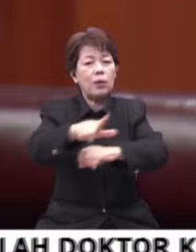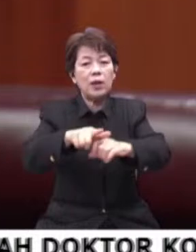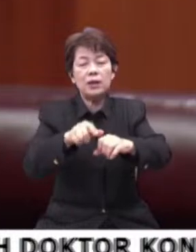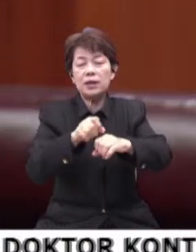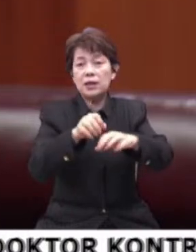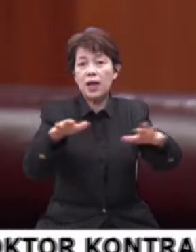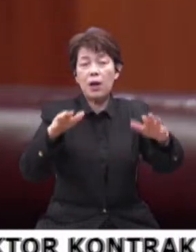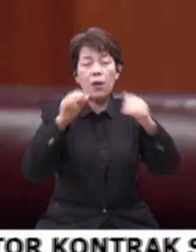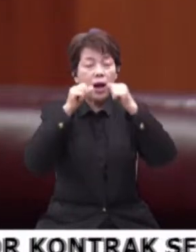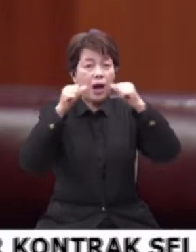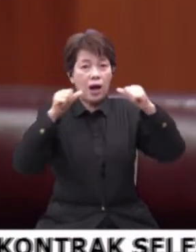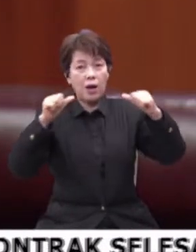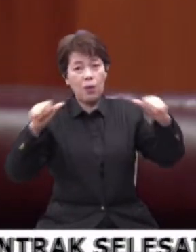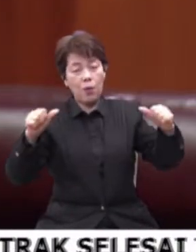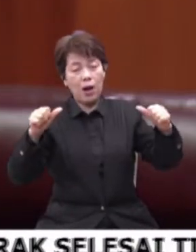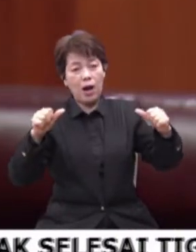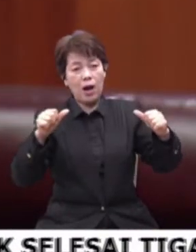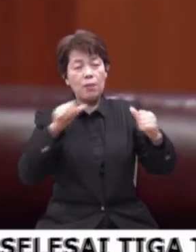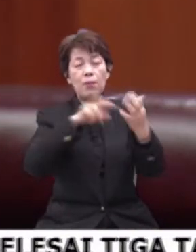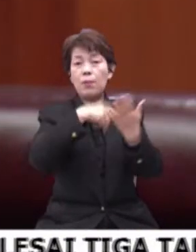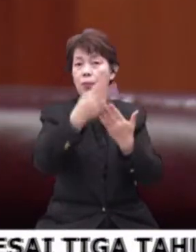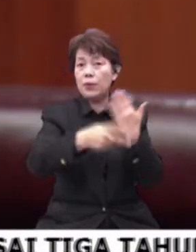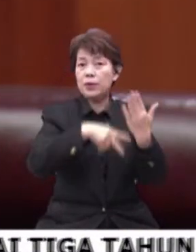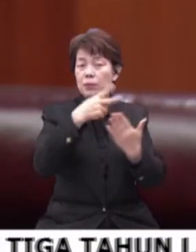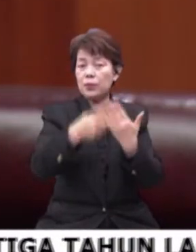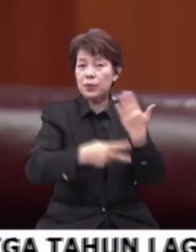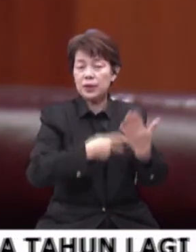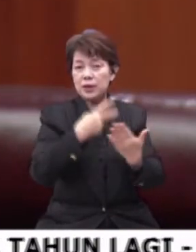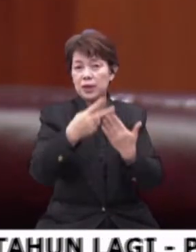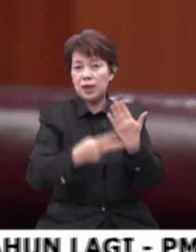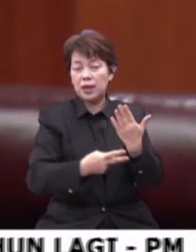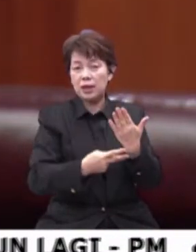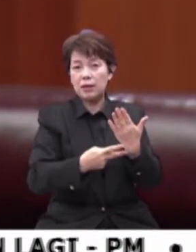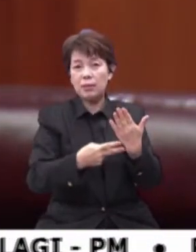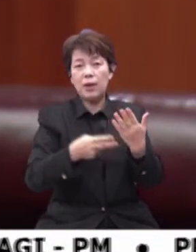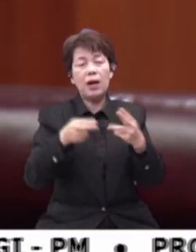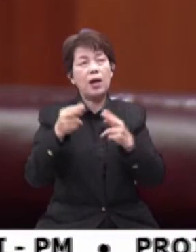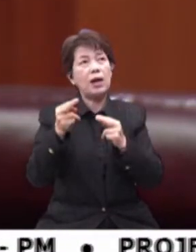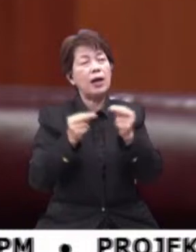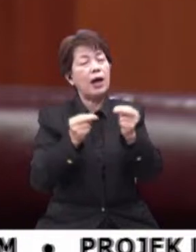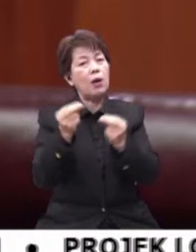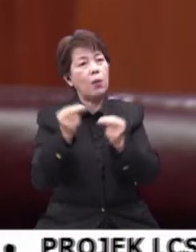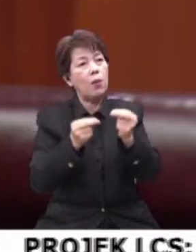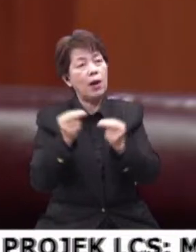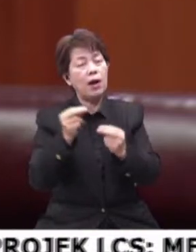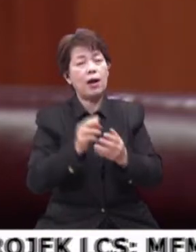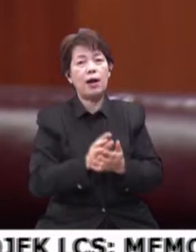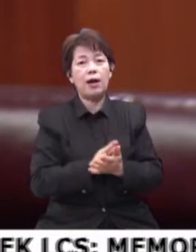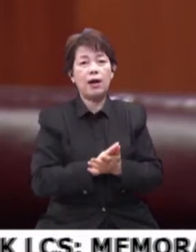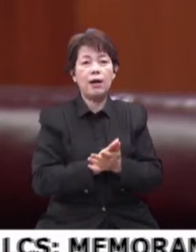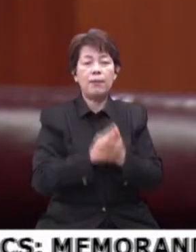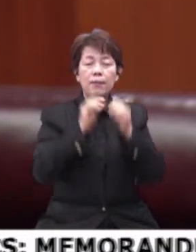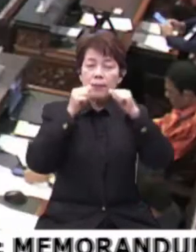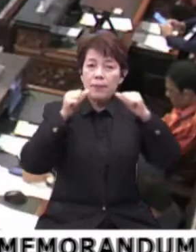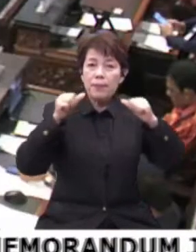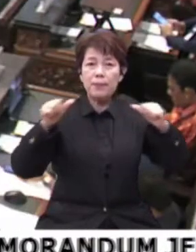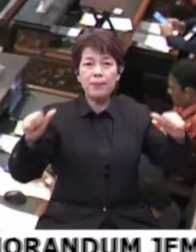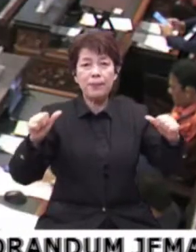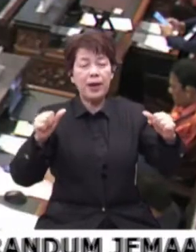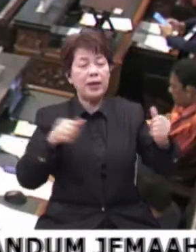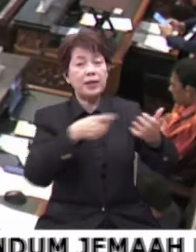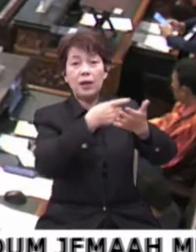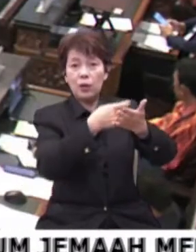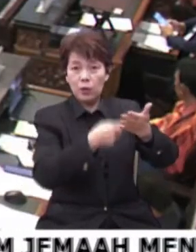awam pelaksanaan project-project atau program pengangkutan awam berbagai mod dan inisiatif penjembatan